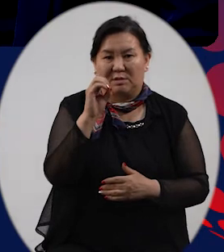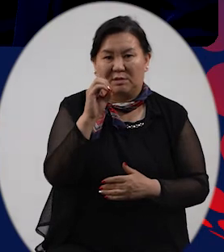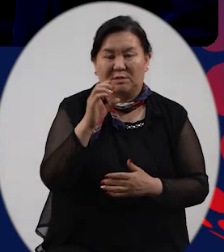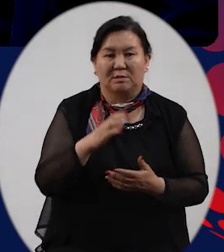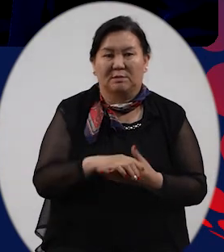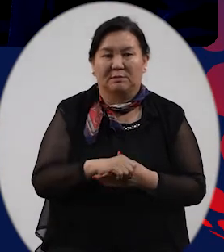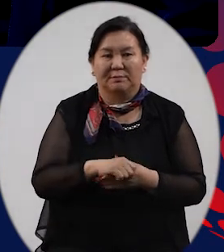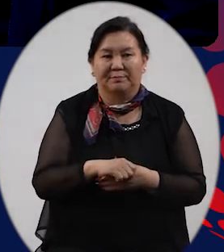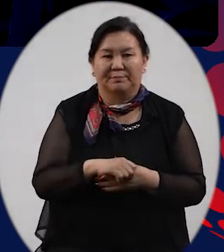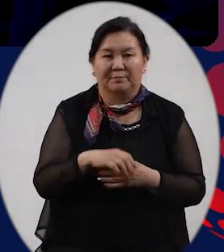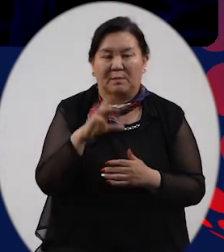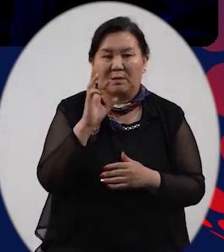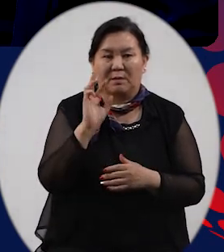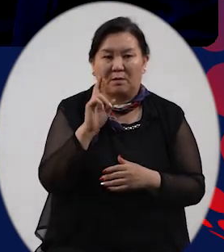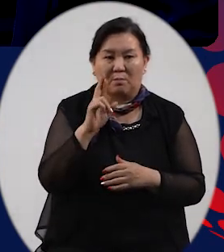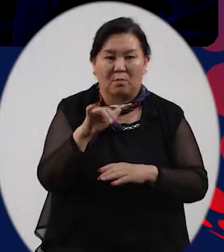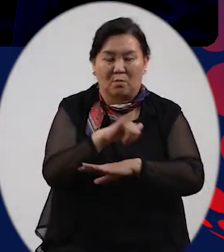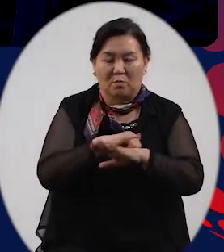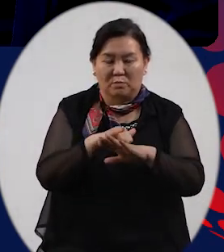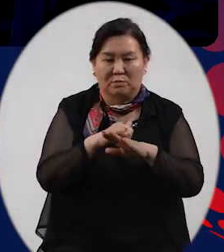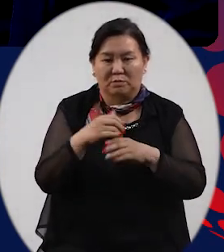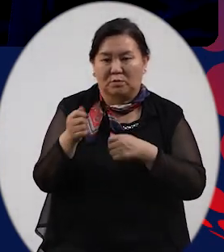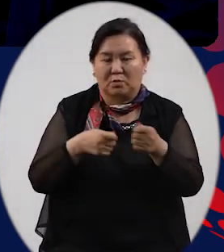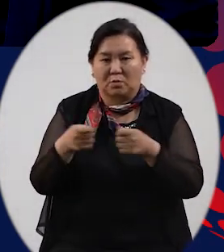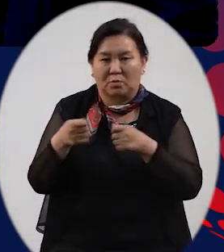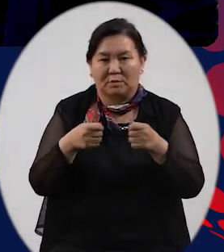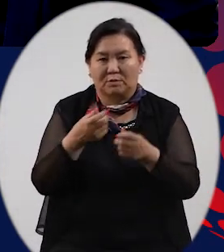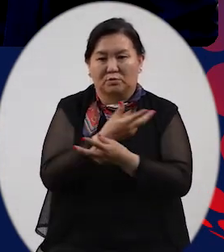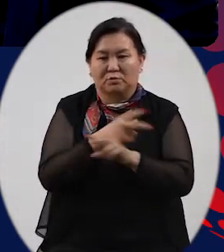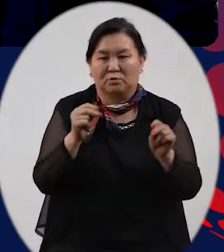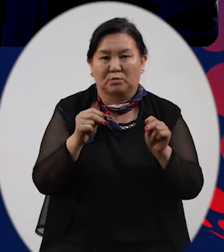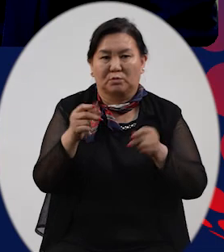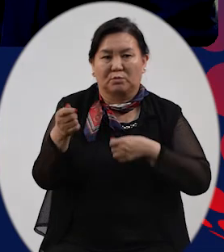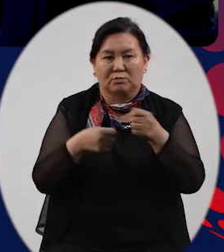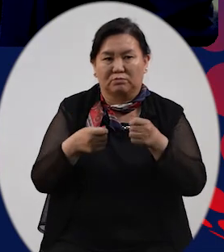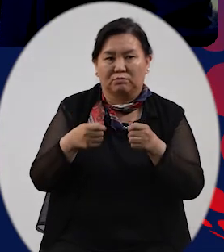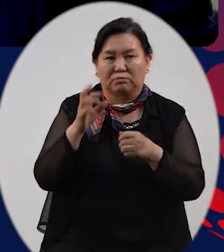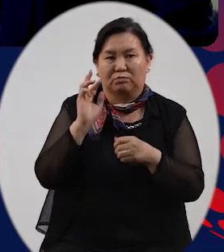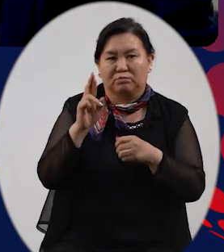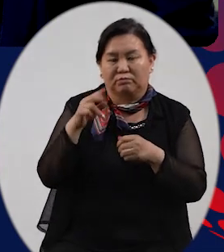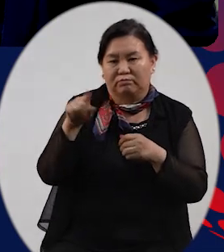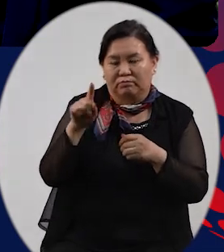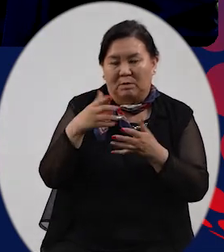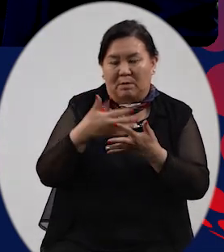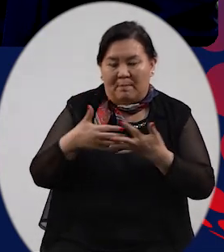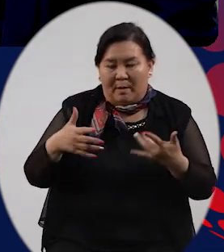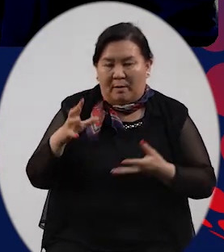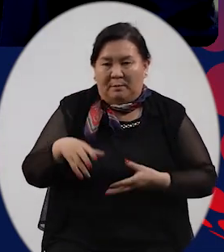нар Японы улстай худалдааны одоо чөлөөт худалдааны хилцээр байгуулсны хүрээнд тодорхой одоо бараа бүтээгдэхүүнүүд